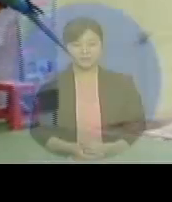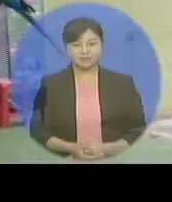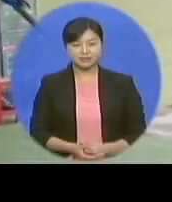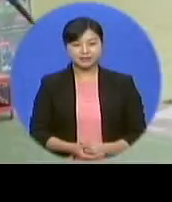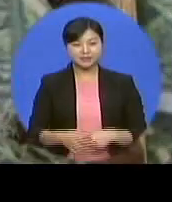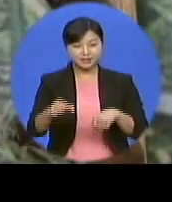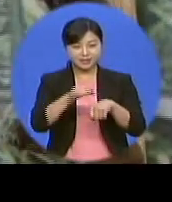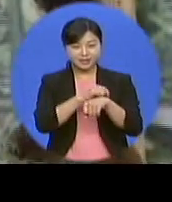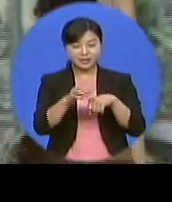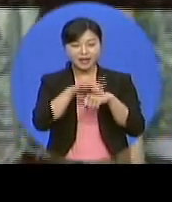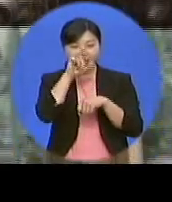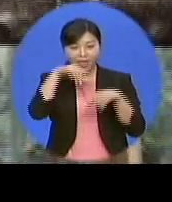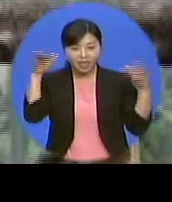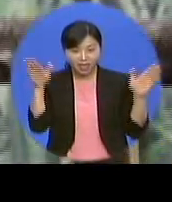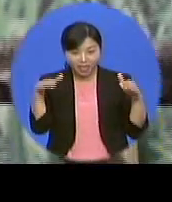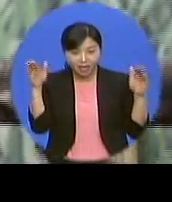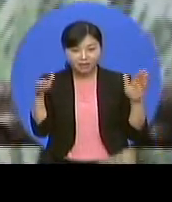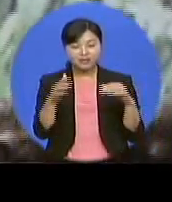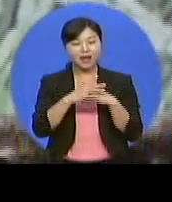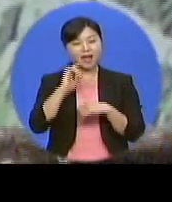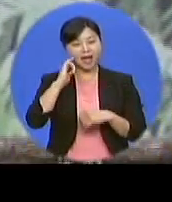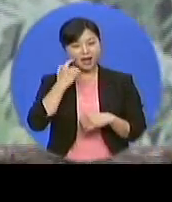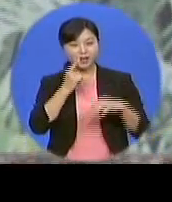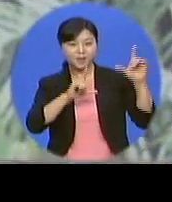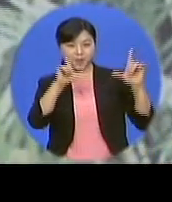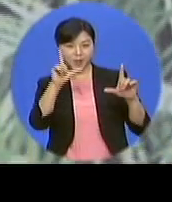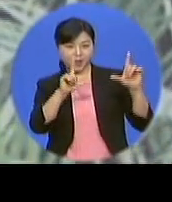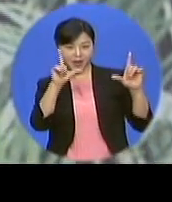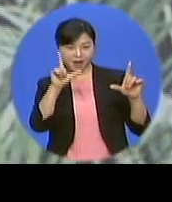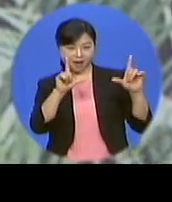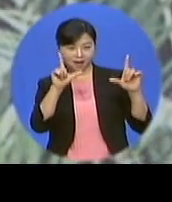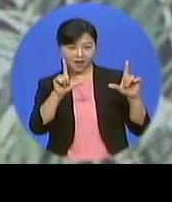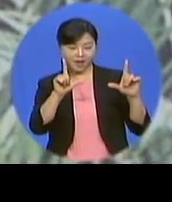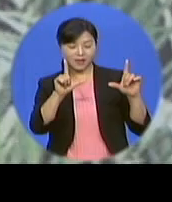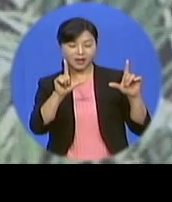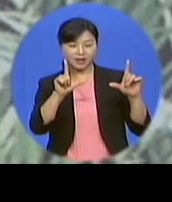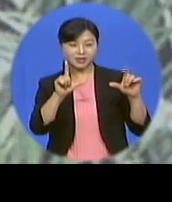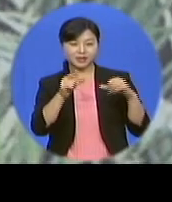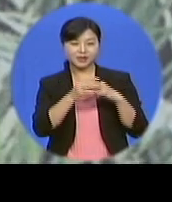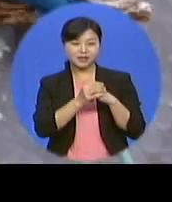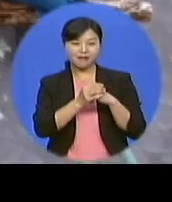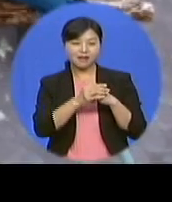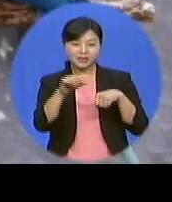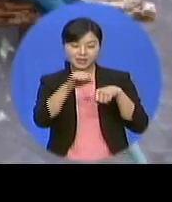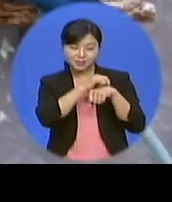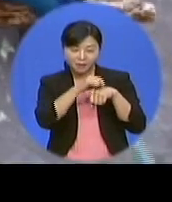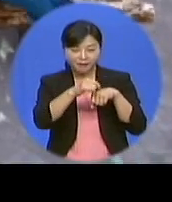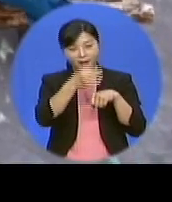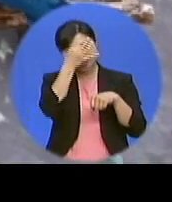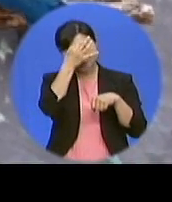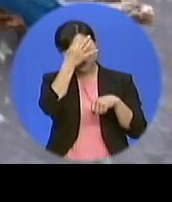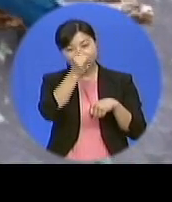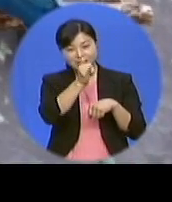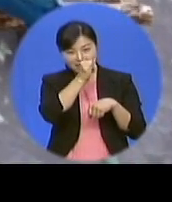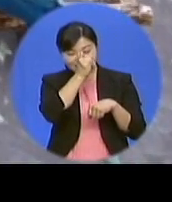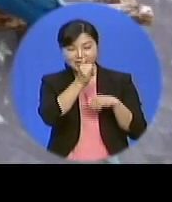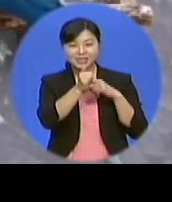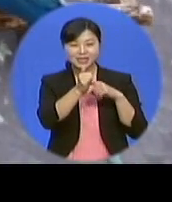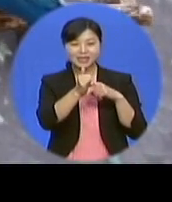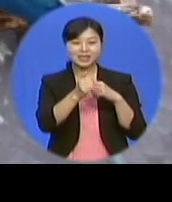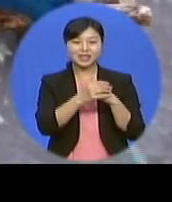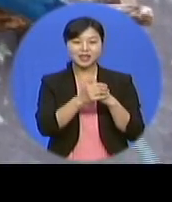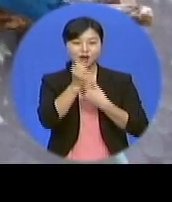특히 조류관에서 아름다운 자태를 뽐내며 특별한 재능을 지닌 주주동물원의 스타를 만나볼 수